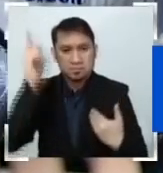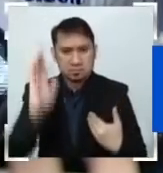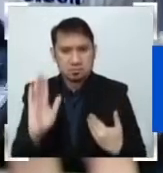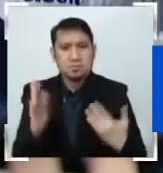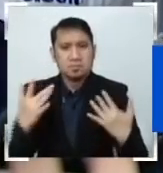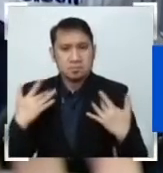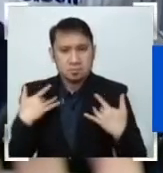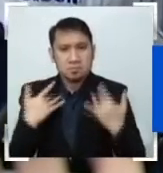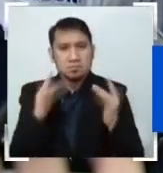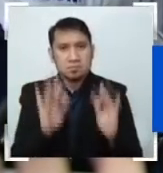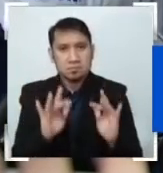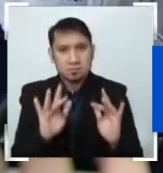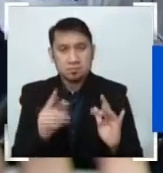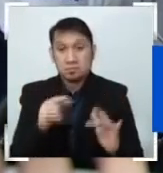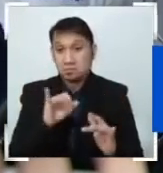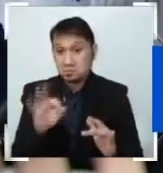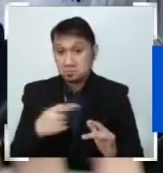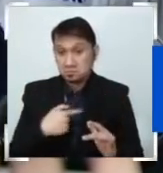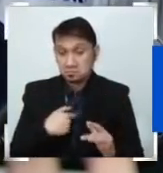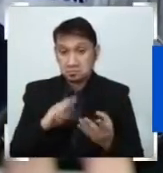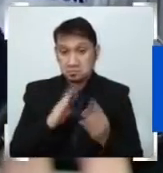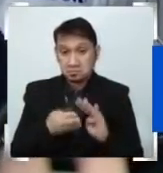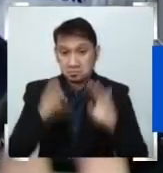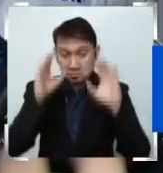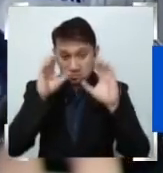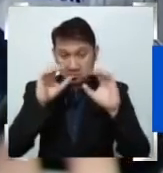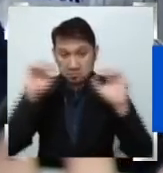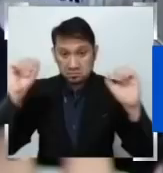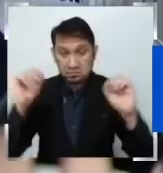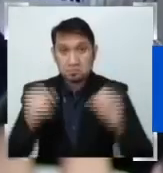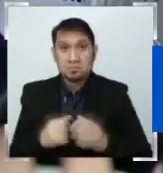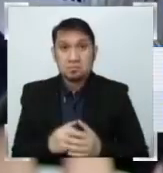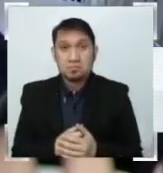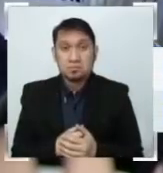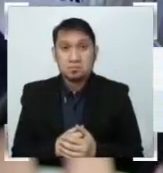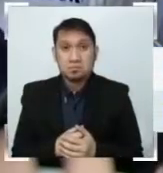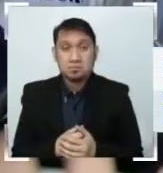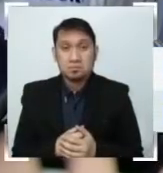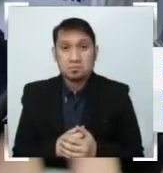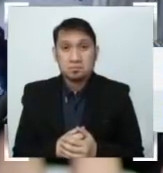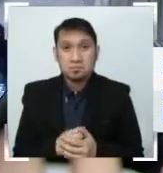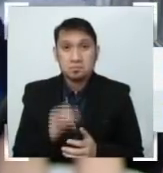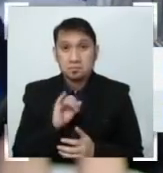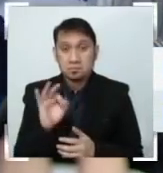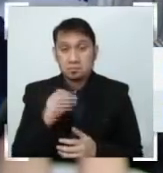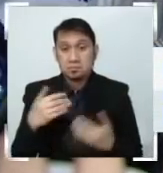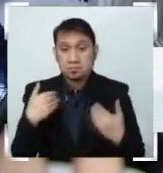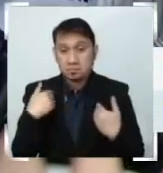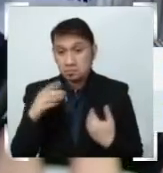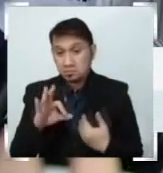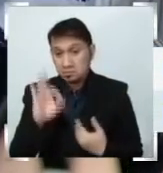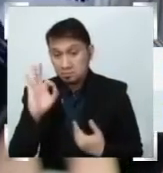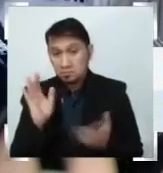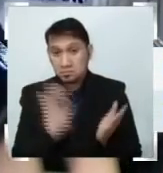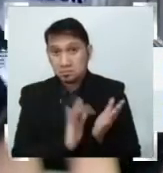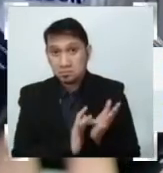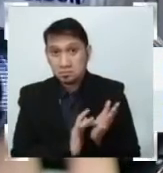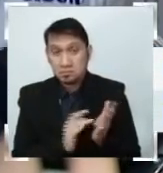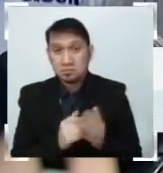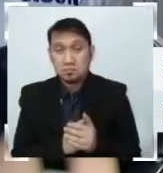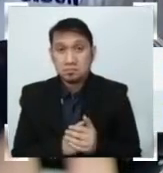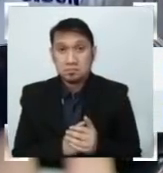Ginawa ninyo akong Pangulo. Assumption of office, may na-discovering gamot. Since